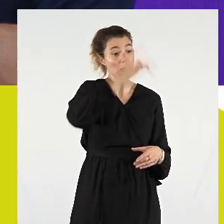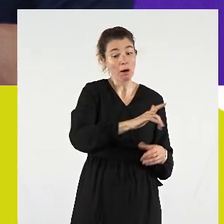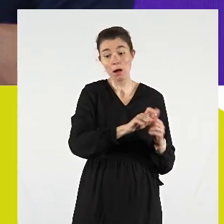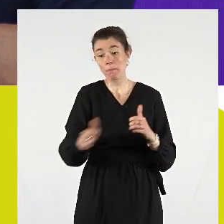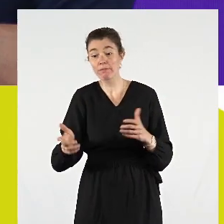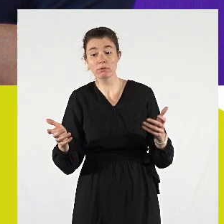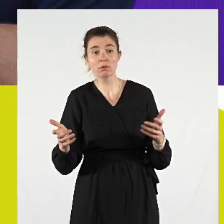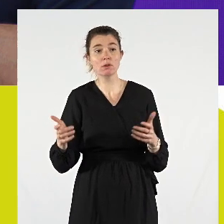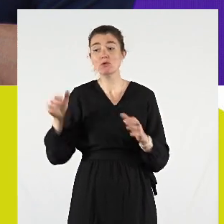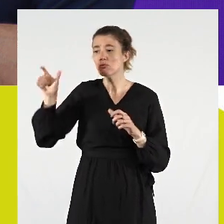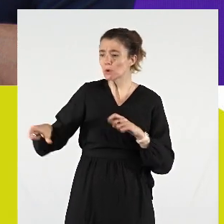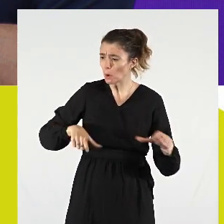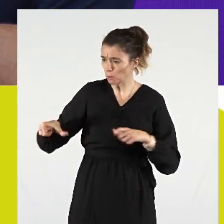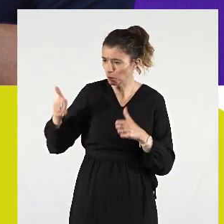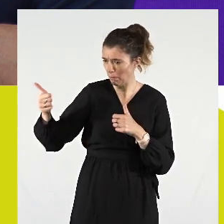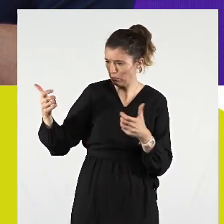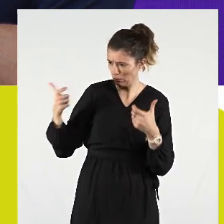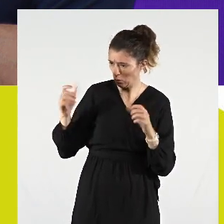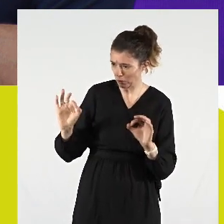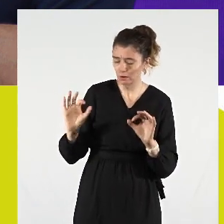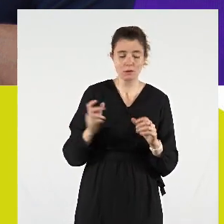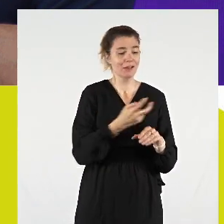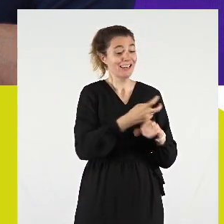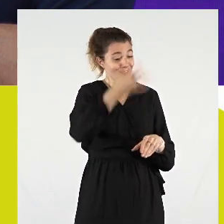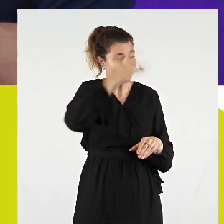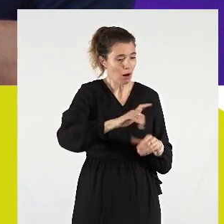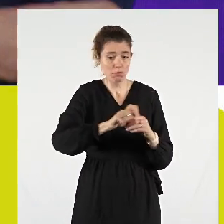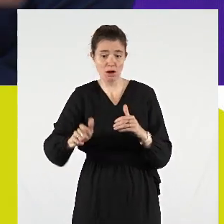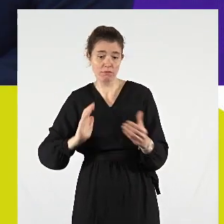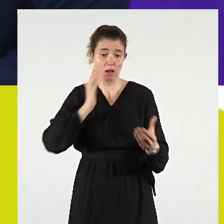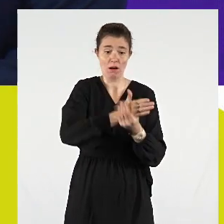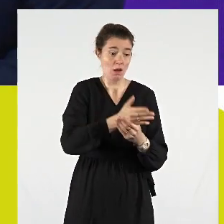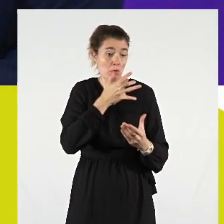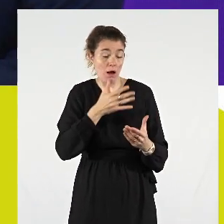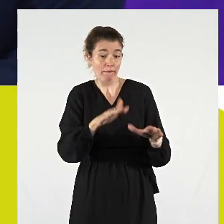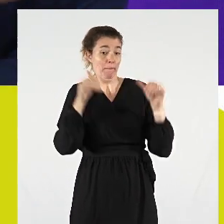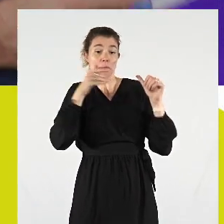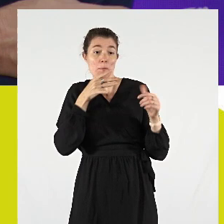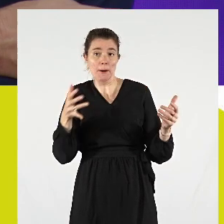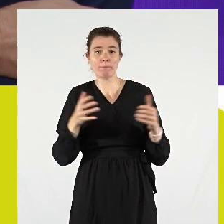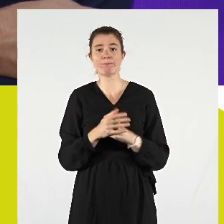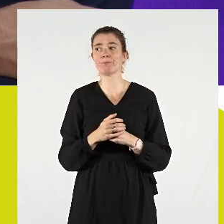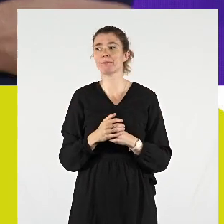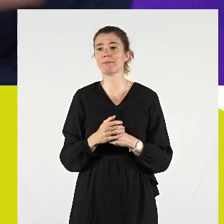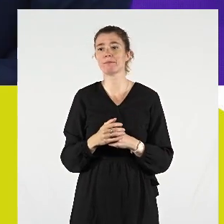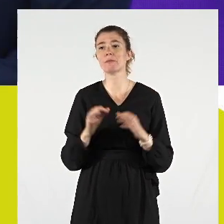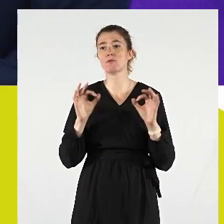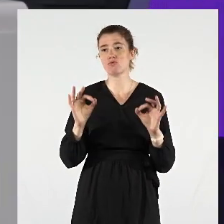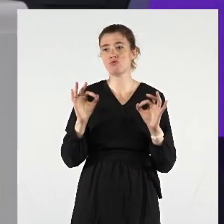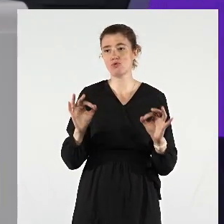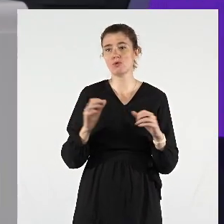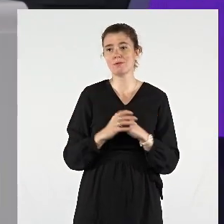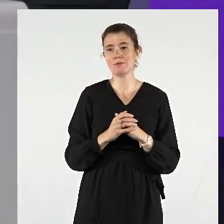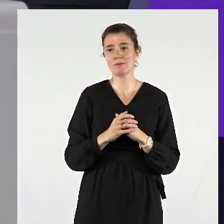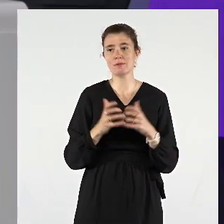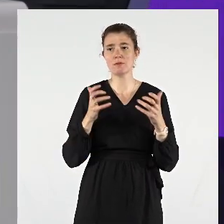collègue spécialiste et ergonome, sans connaissance de risques, c'est vraiment difficile de les prévenir. Oui, justement, je voudrais avoir un petit mot de